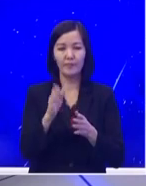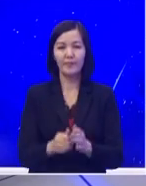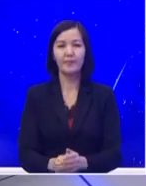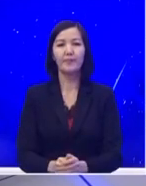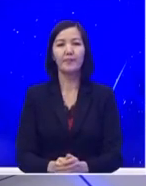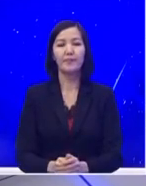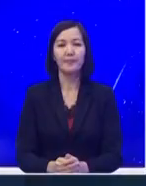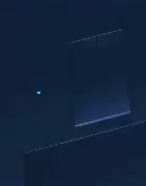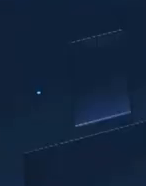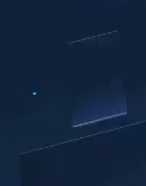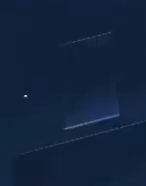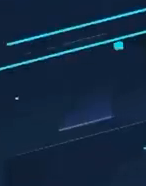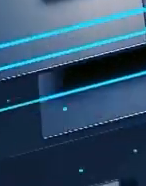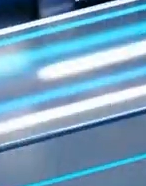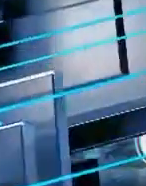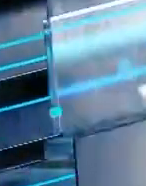важном.